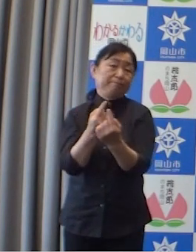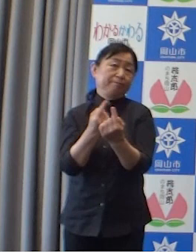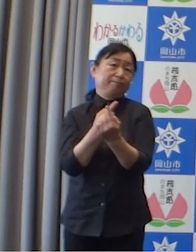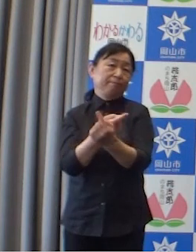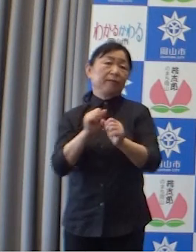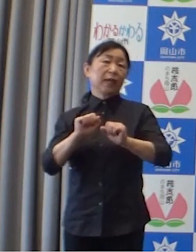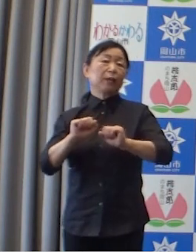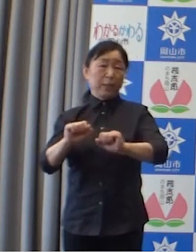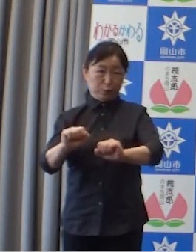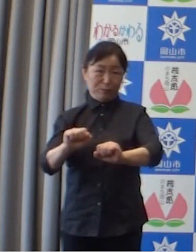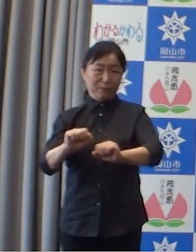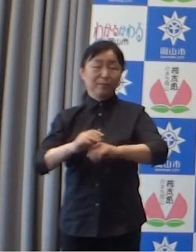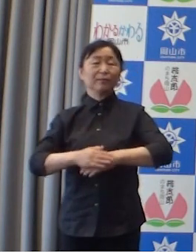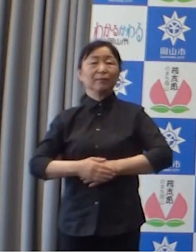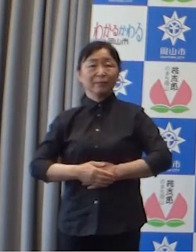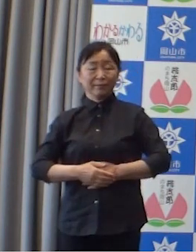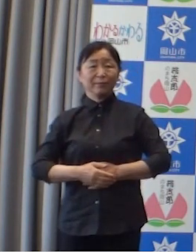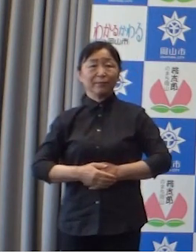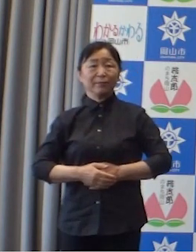で、